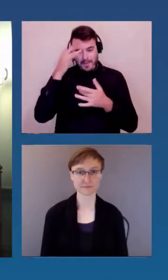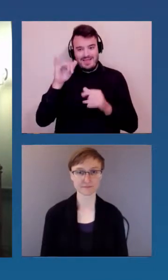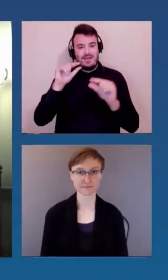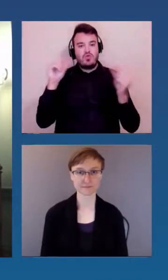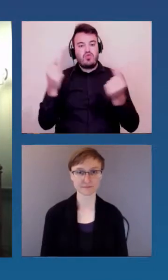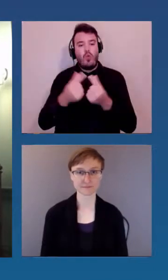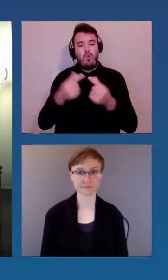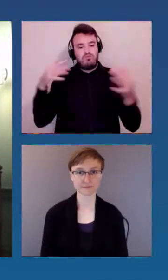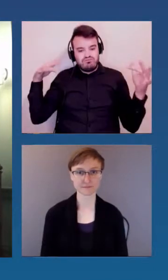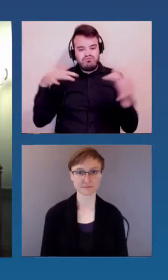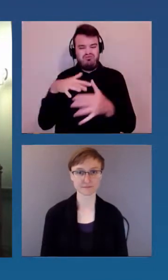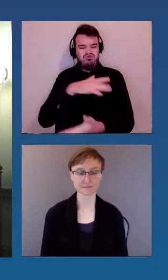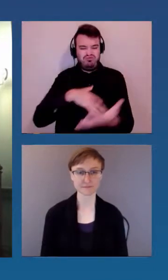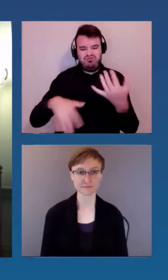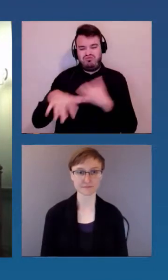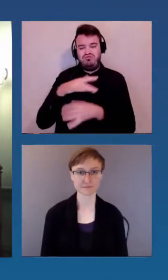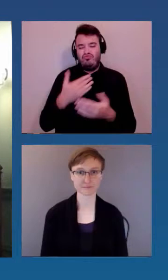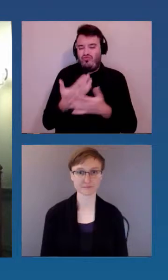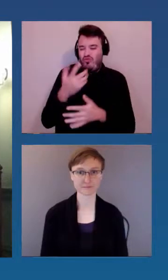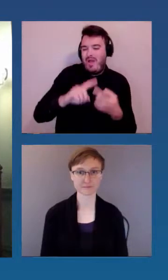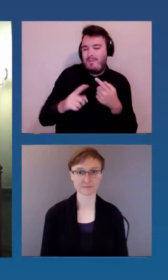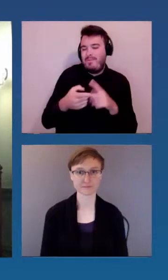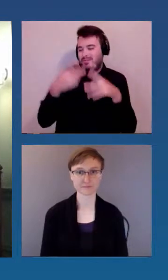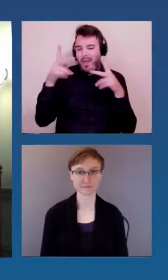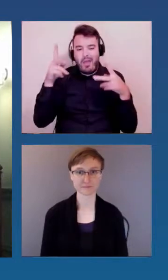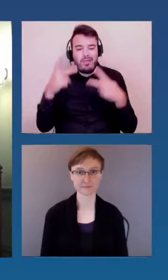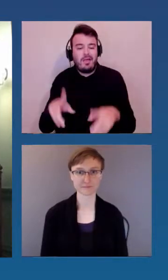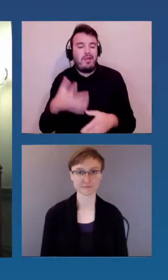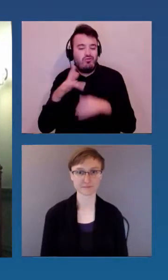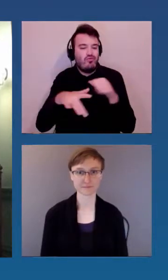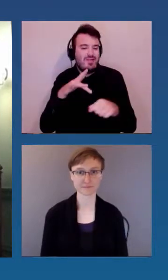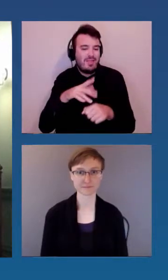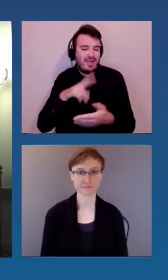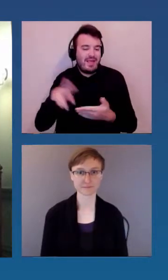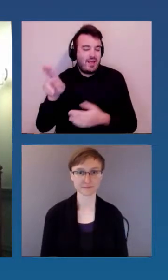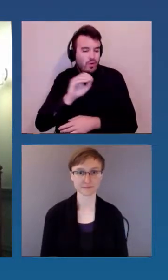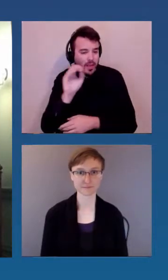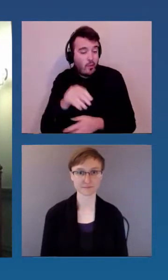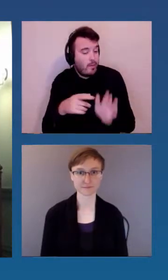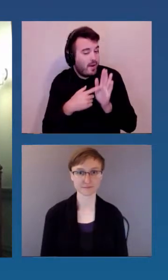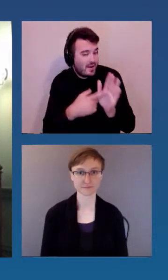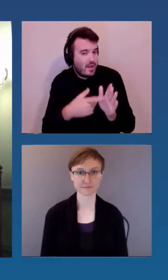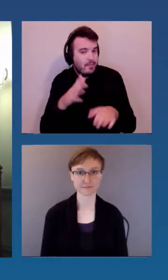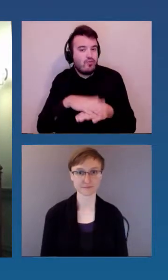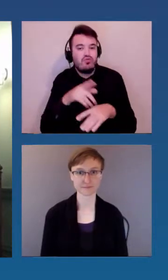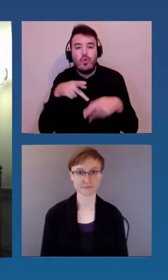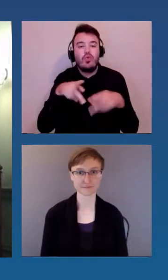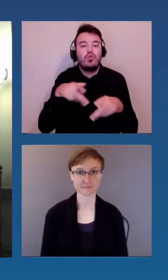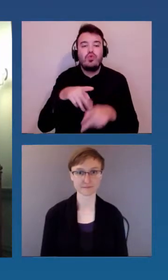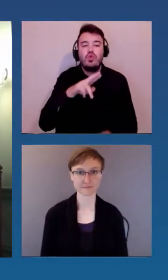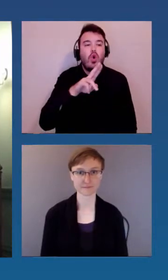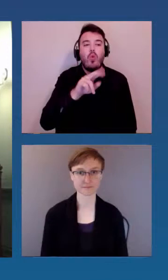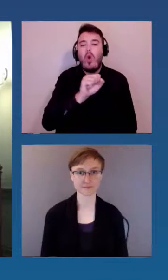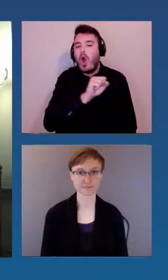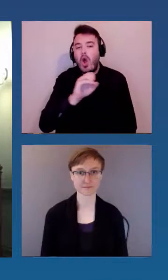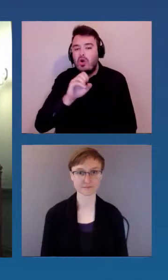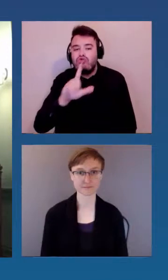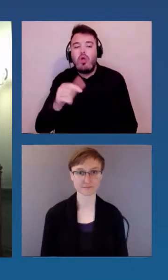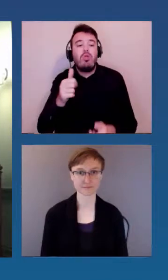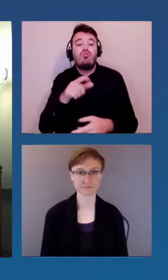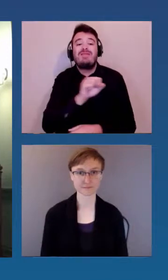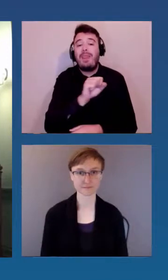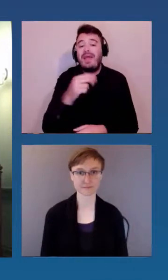Merci beaucoup. J'avais une question aussi pour M. Watson. Monsieur le maire, vous avez dit tout à l'heure en anglais que certains endroits dans le monde